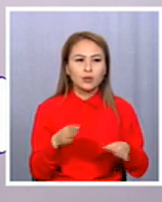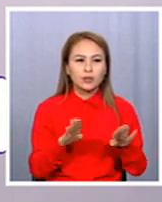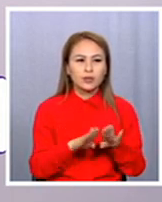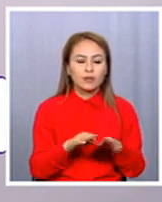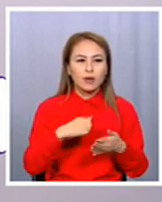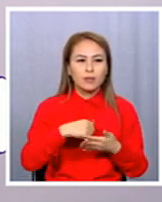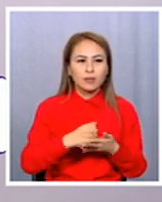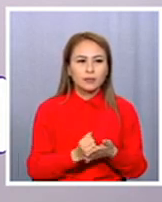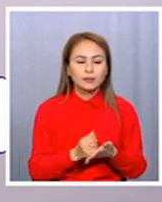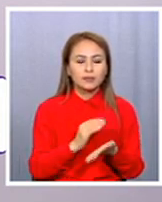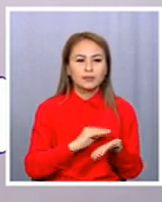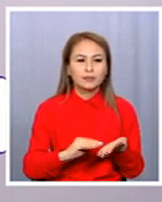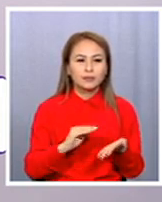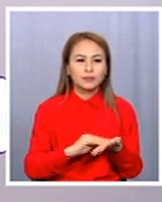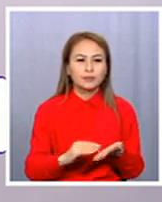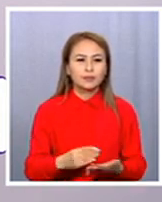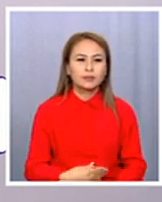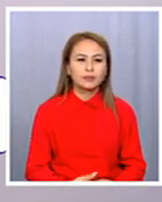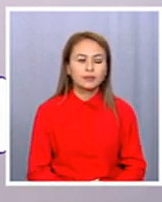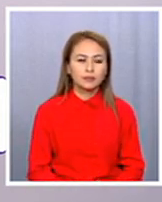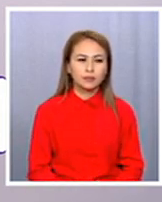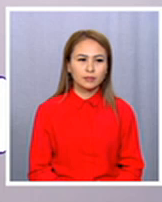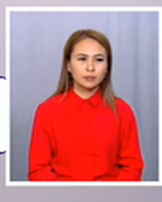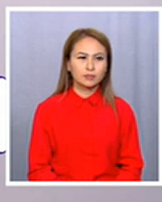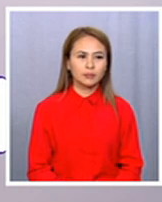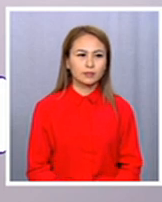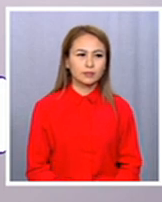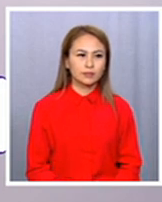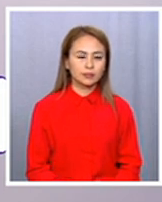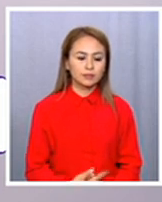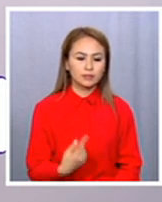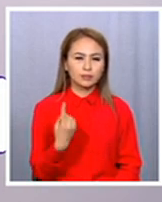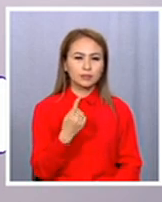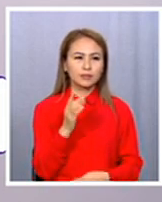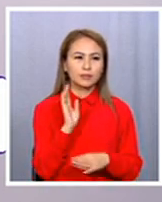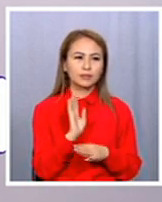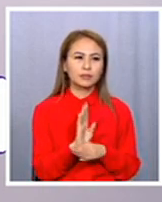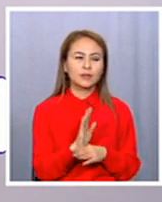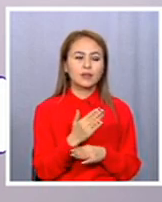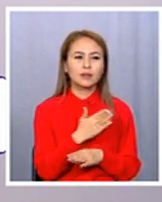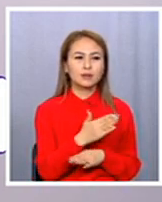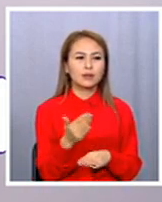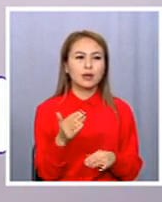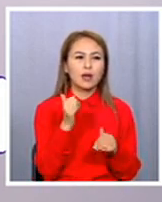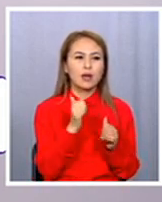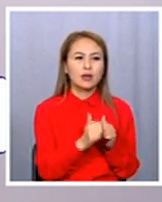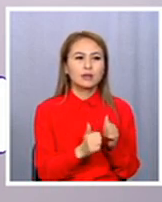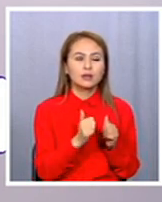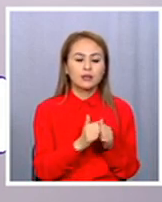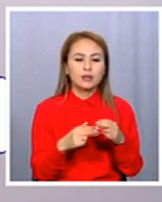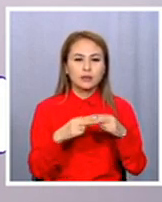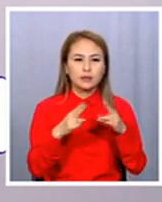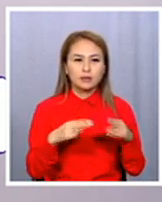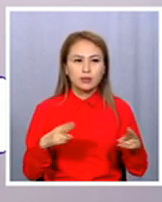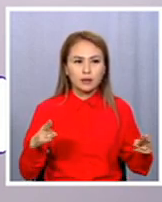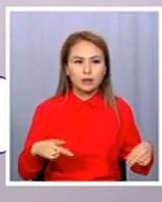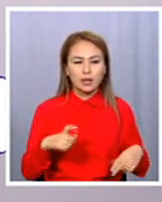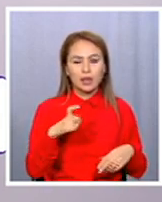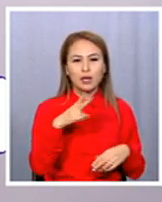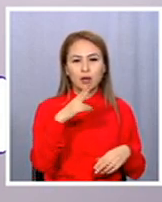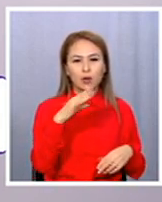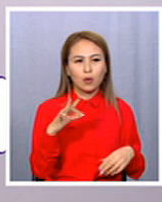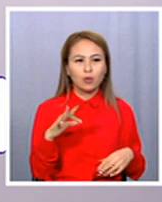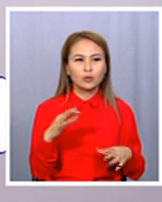бекіту мақсатында бірнеше тапсырмалар орындайық. Бірінші тапсырма. Сіздерге әрбір нысанда